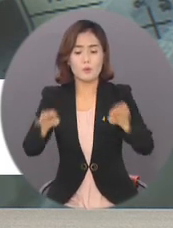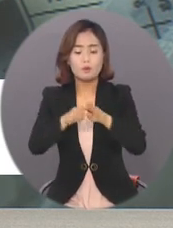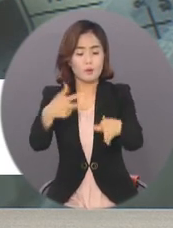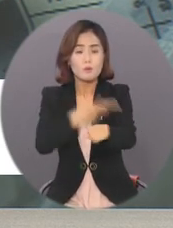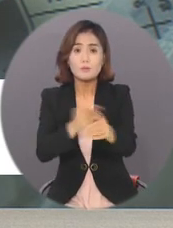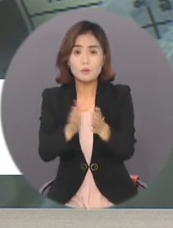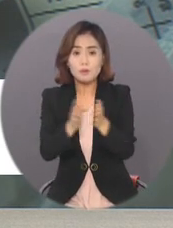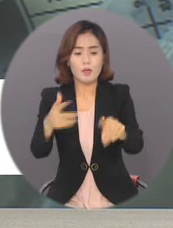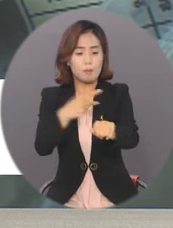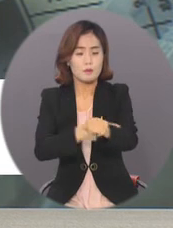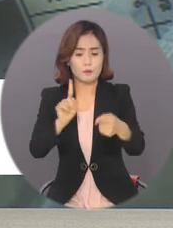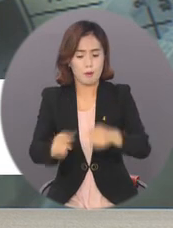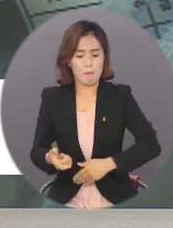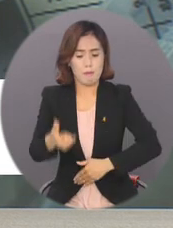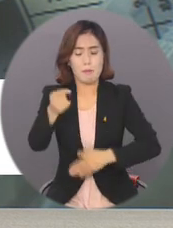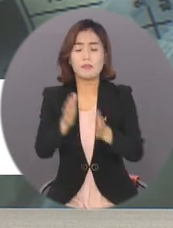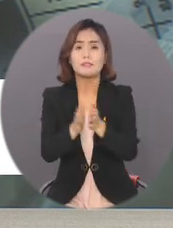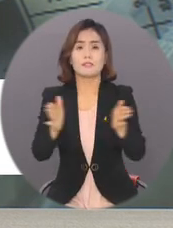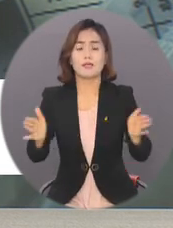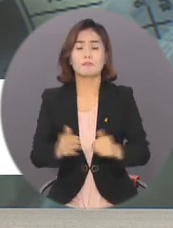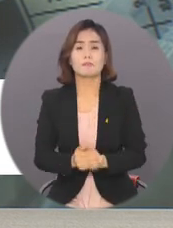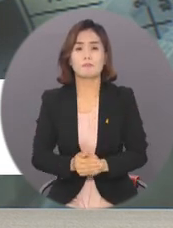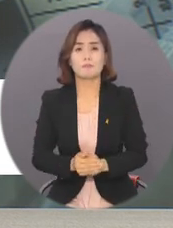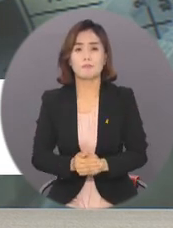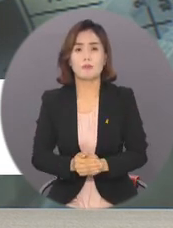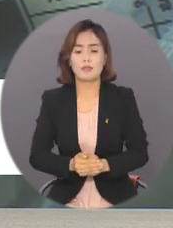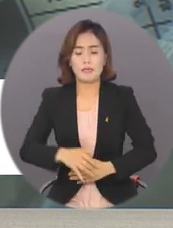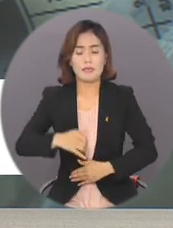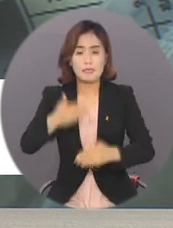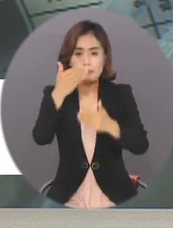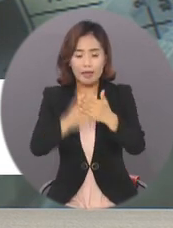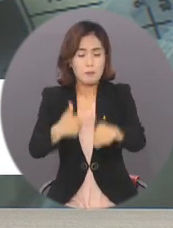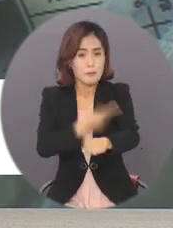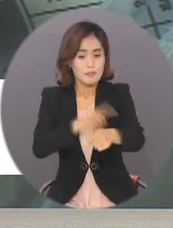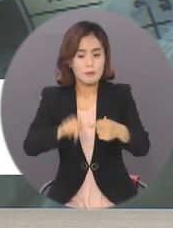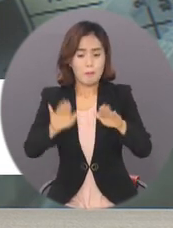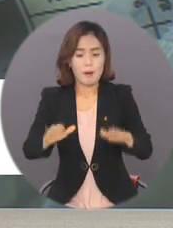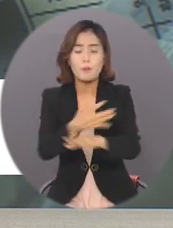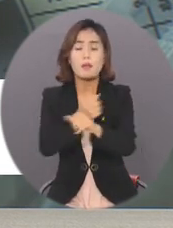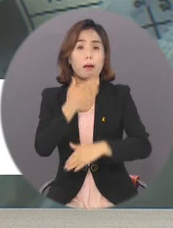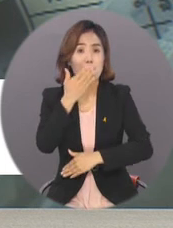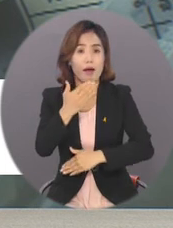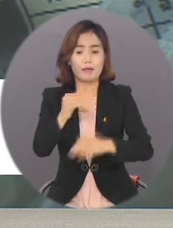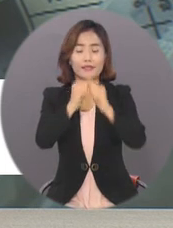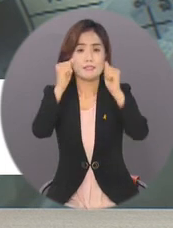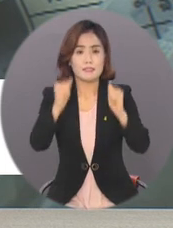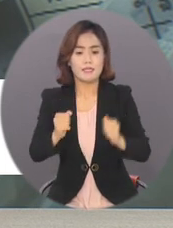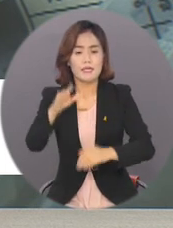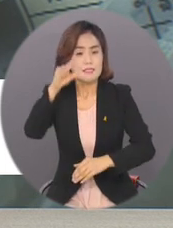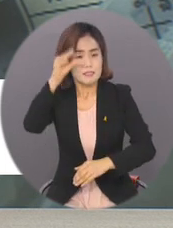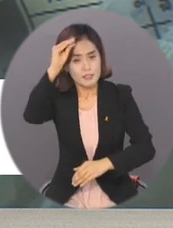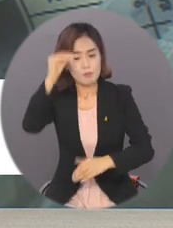가능해져 백신 접종의 속도가 붙을 것으로 보입니다. 또 잔여 백신을 당일 예약해 맞을 수 있도록 시스템 시범